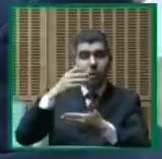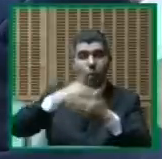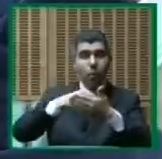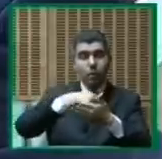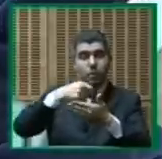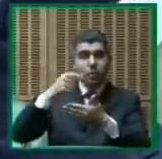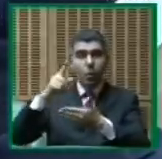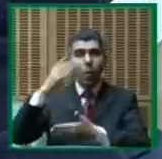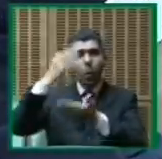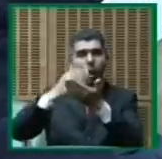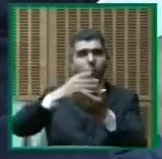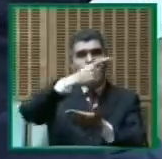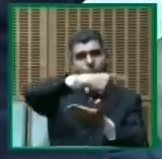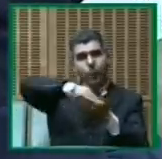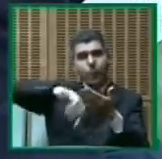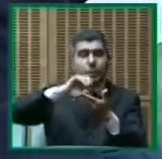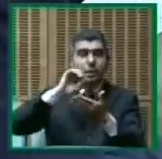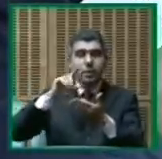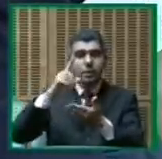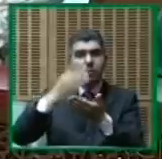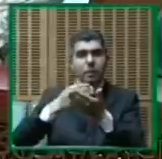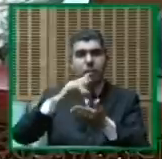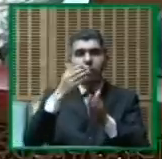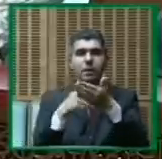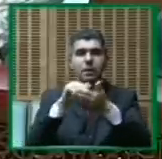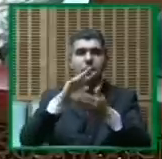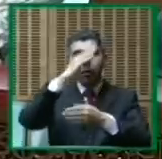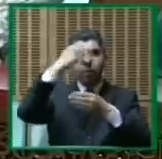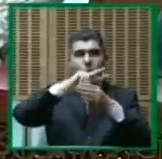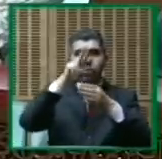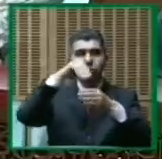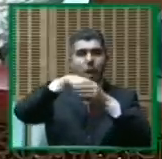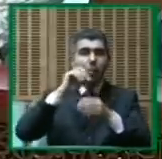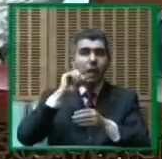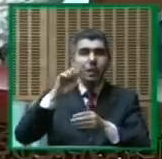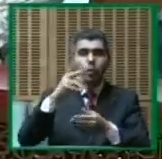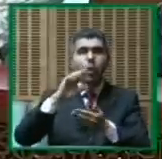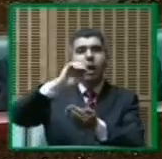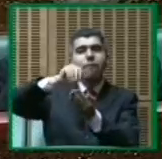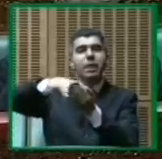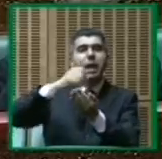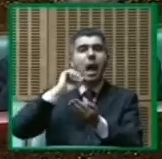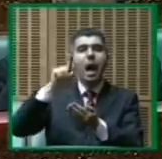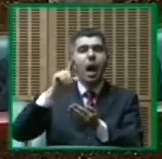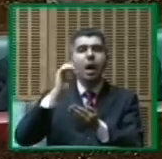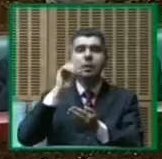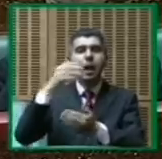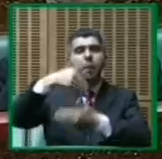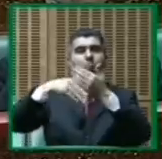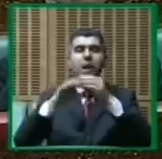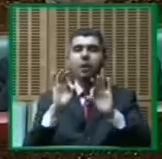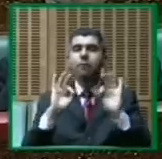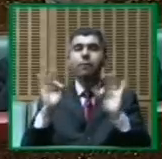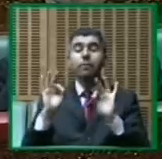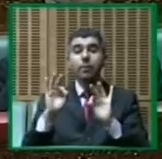دو لوكوباسيون دو سول نورمالمون اي ريزيرفي اي او بيزوان اكسبلوطاسيون اغريكول. بقدره قادر المعني بالامر